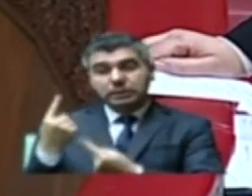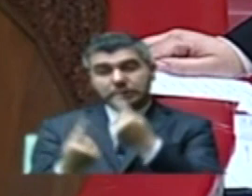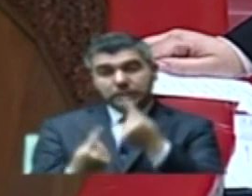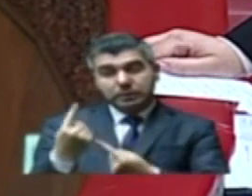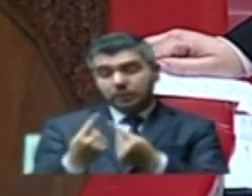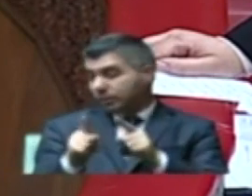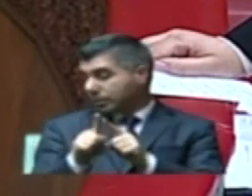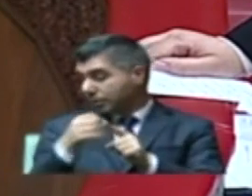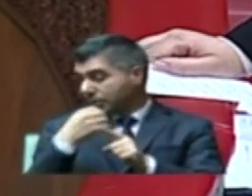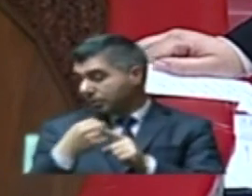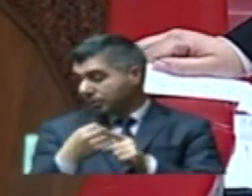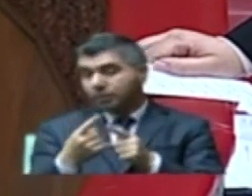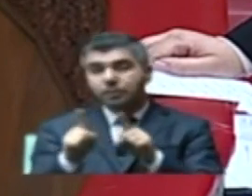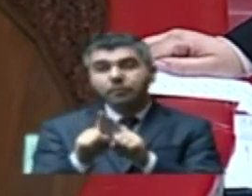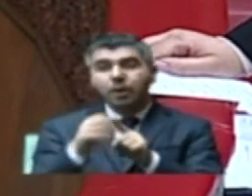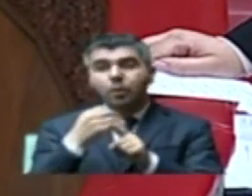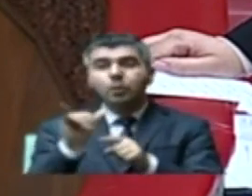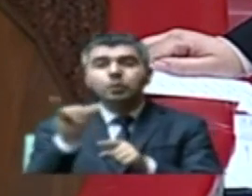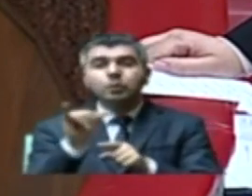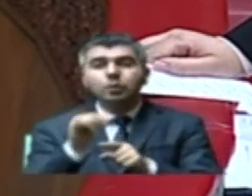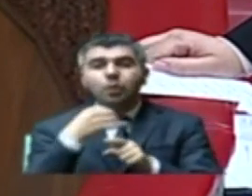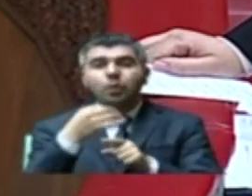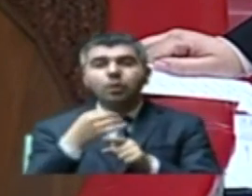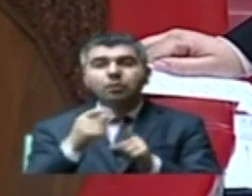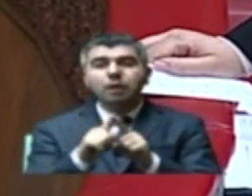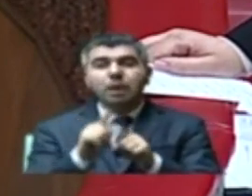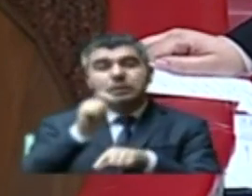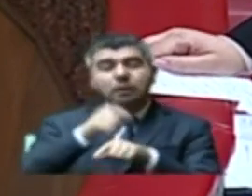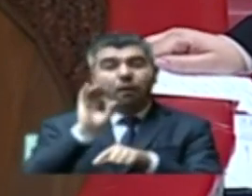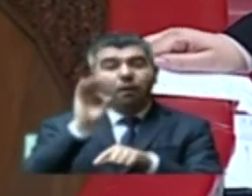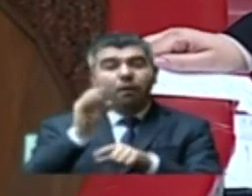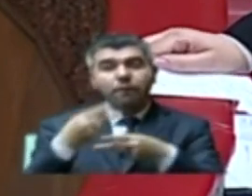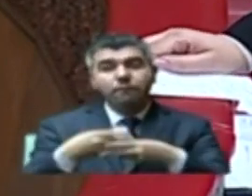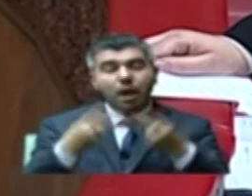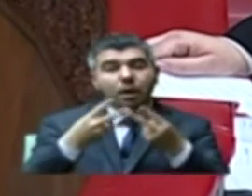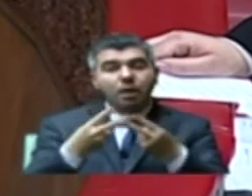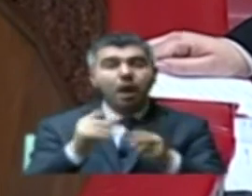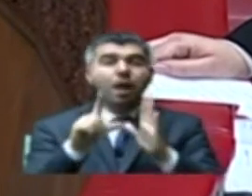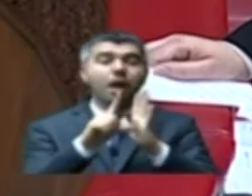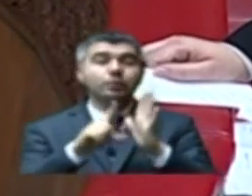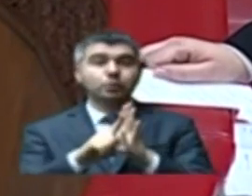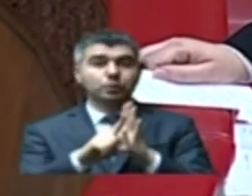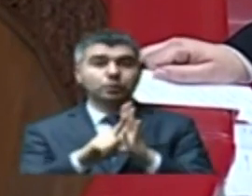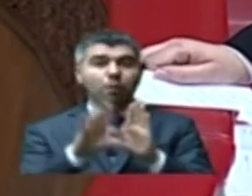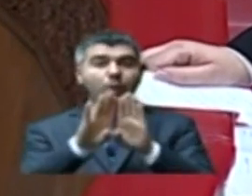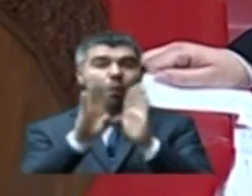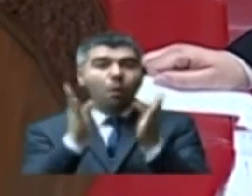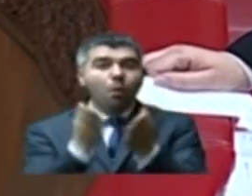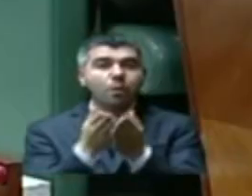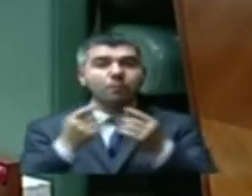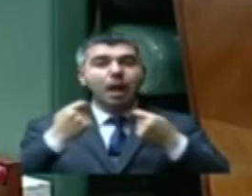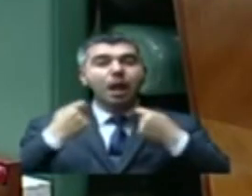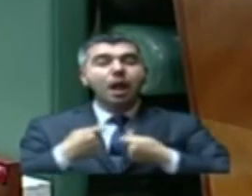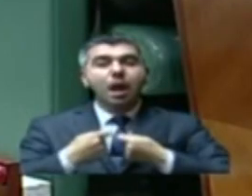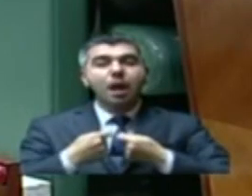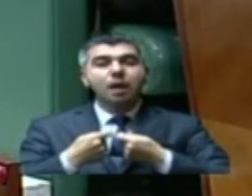القطاع محتاج لاول شيء محتاج ليه هو التقنين، القانون المنظم للصناعة التقليدية. ولهذا ملي جمعناكم كرؤساء غرف